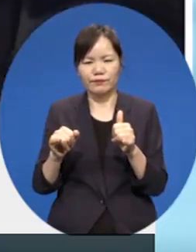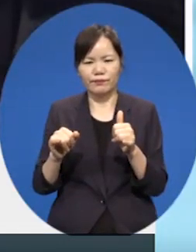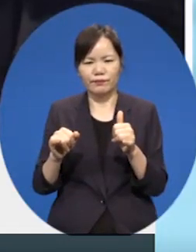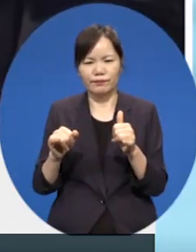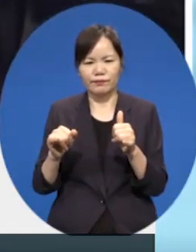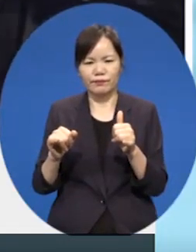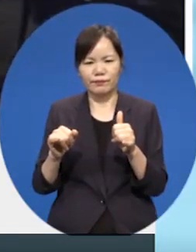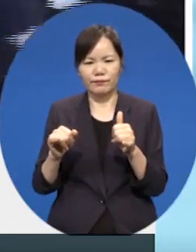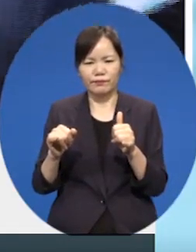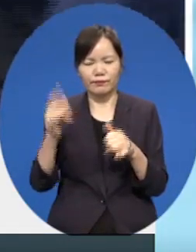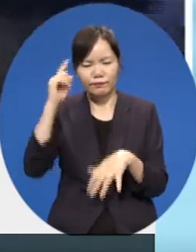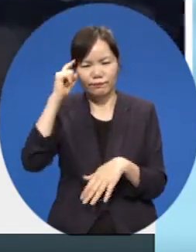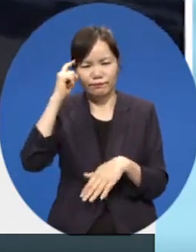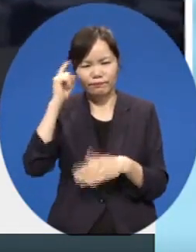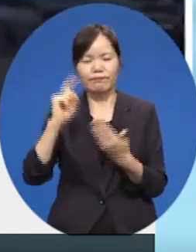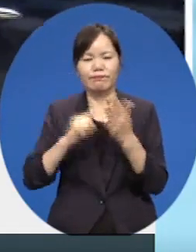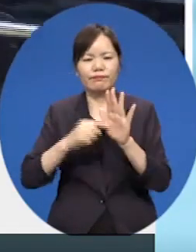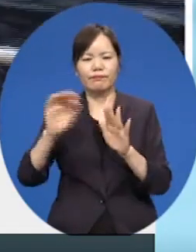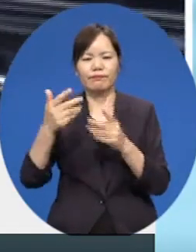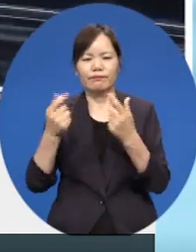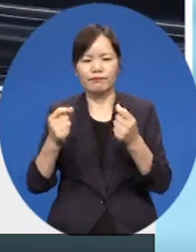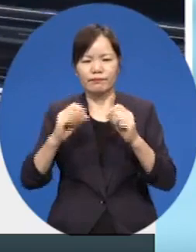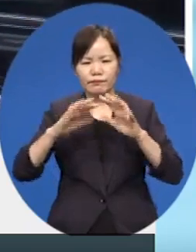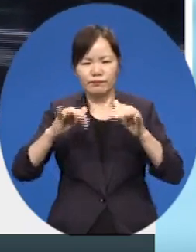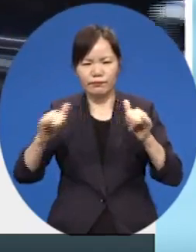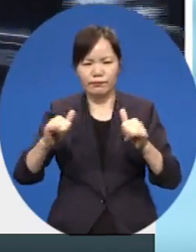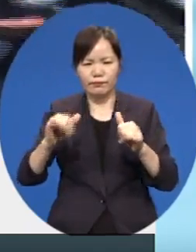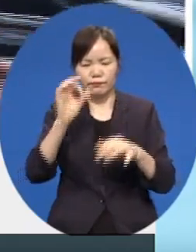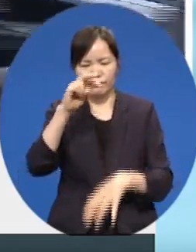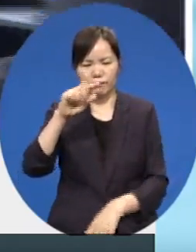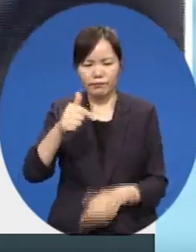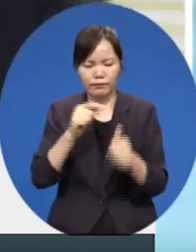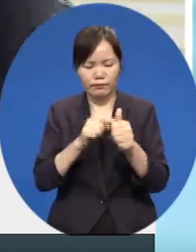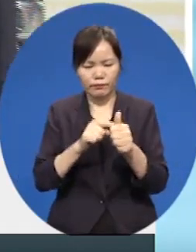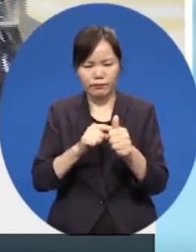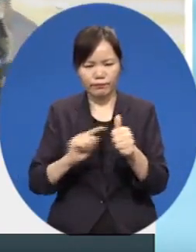윤석열의 소위 국민들이 윤석열을 높게 봤던 점이 뭘까?